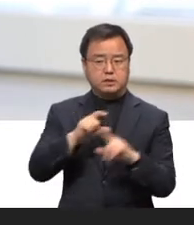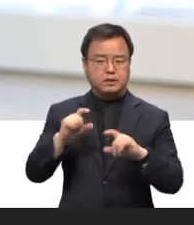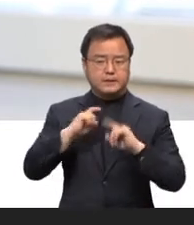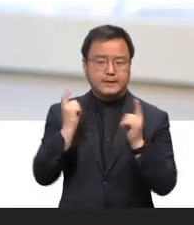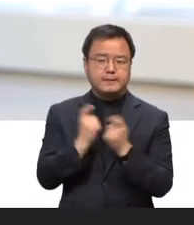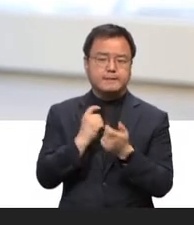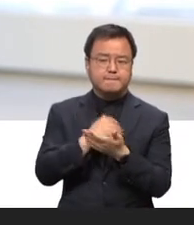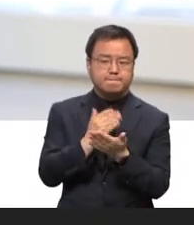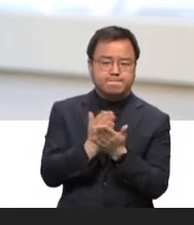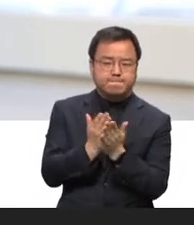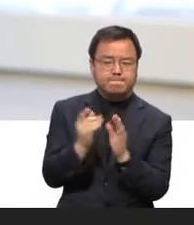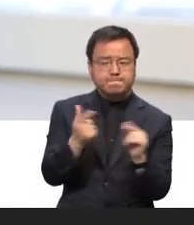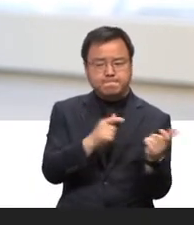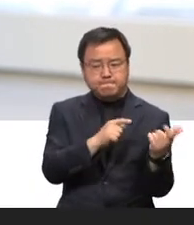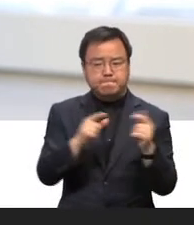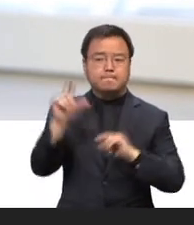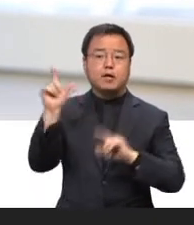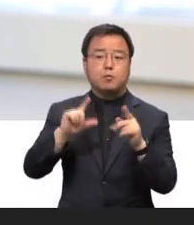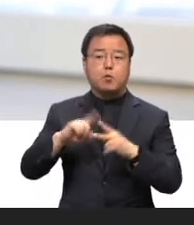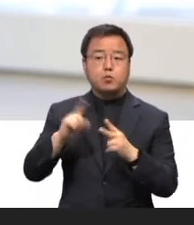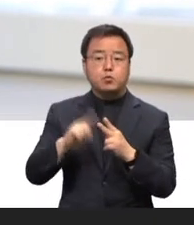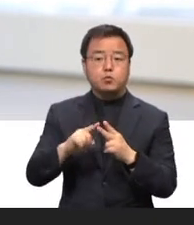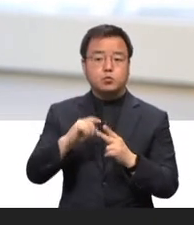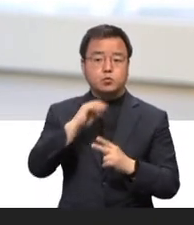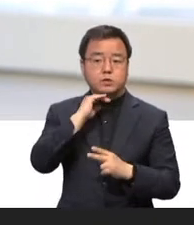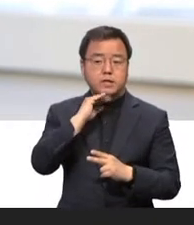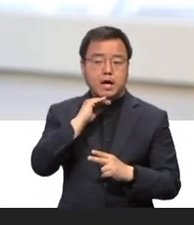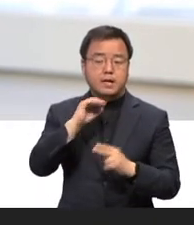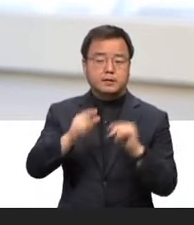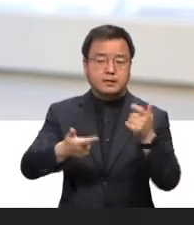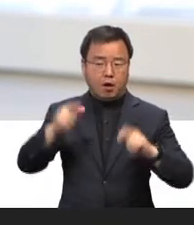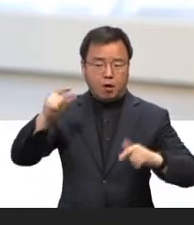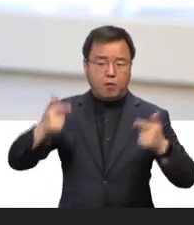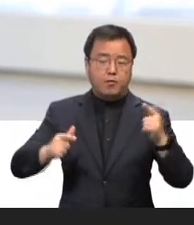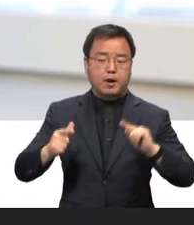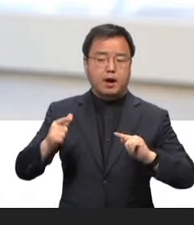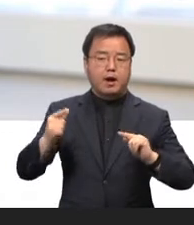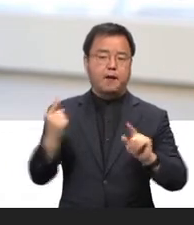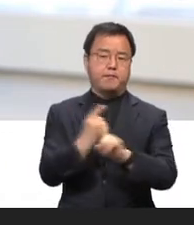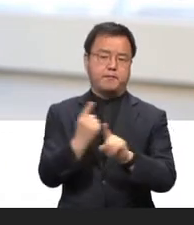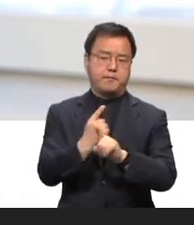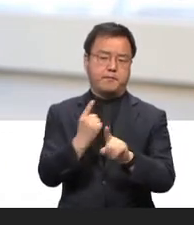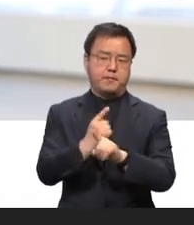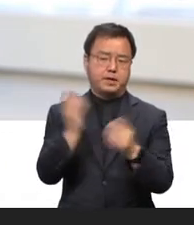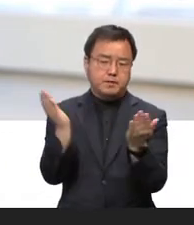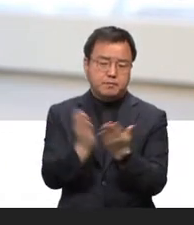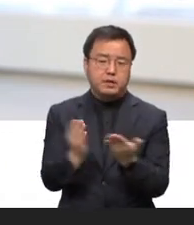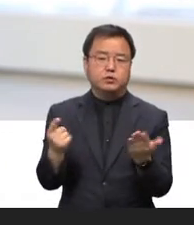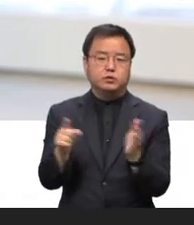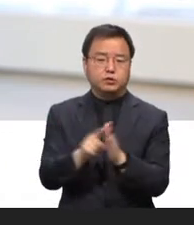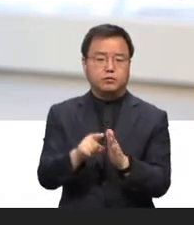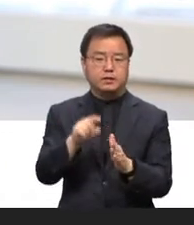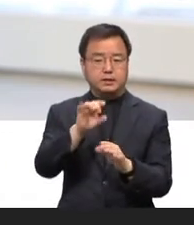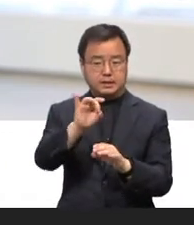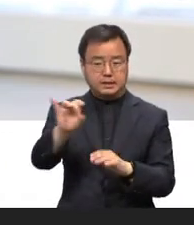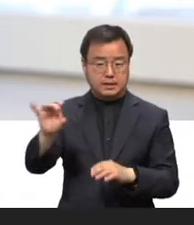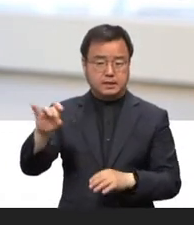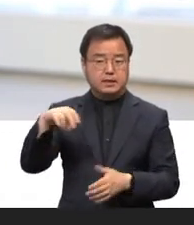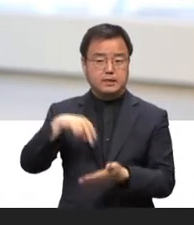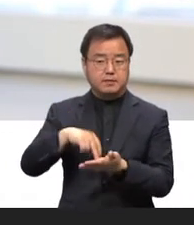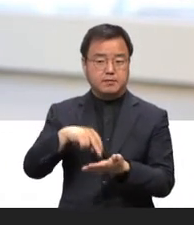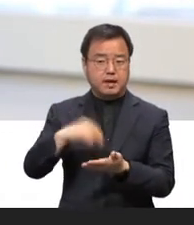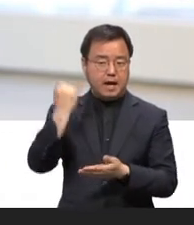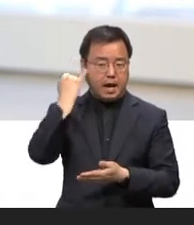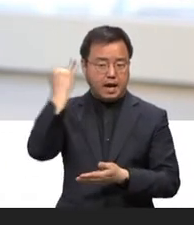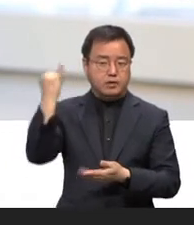다양성이나 현재의 우리 다양한 어떤 세대의 변화에 맞춰가지고 변해나가려면 그런 측면에 대해서 어떤 아이디어를 공유하고